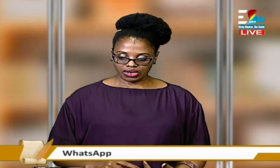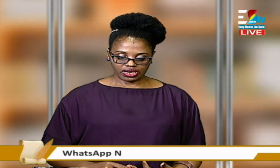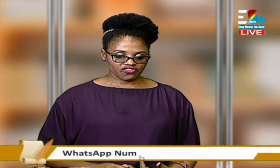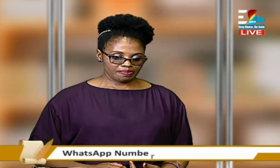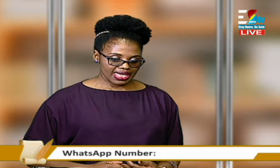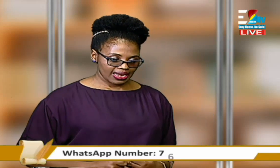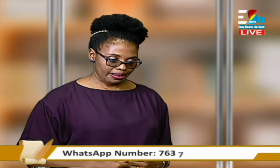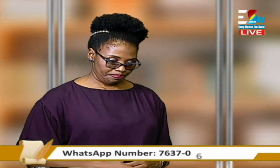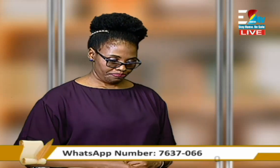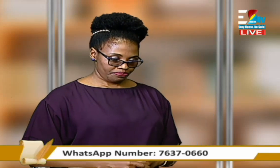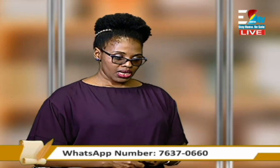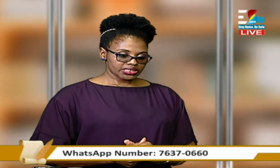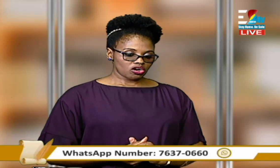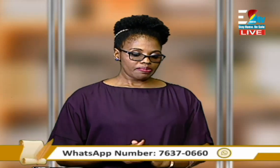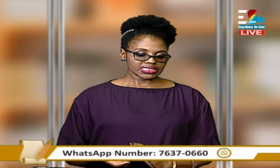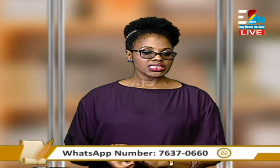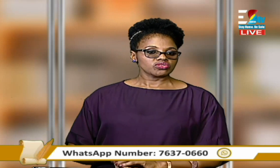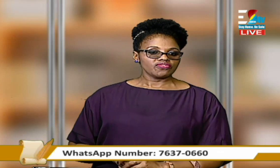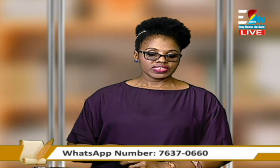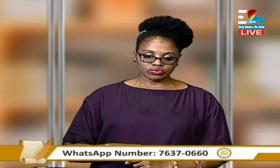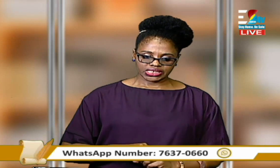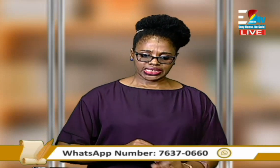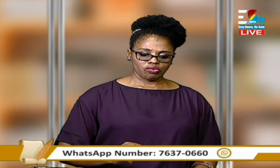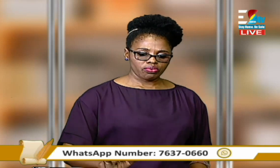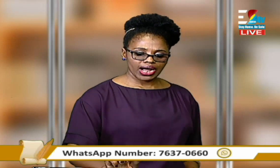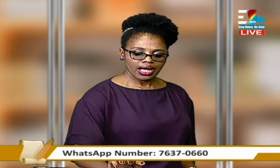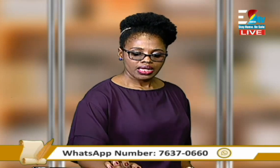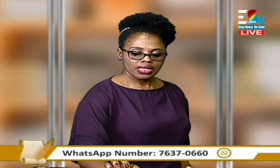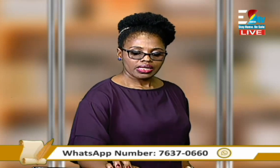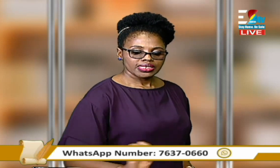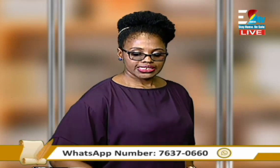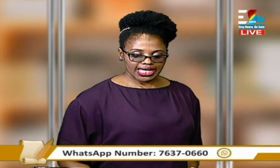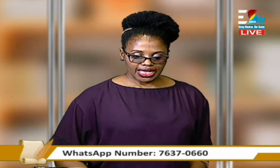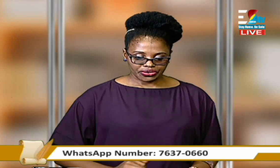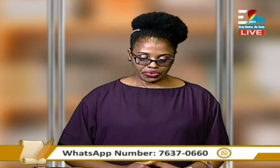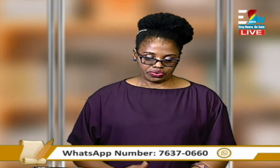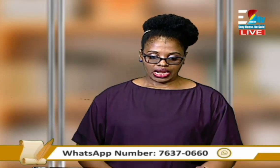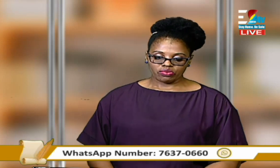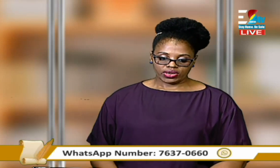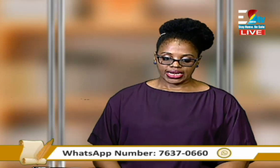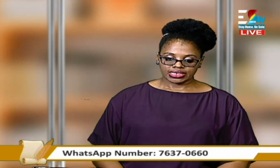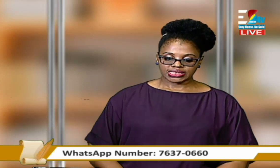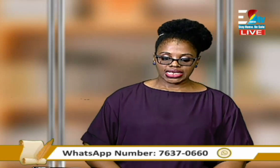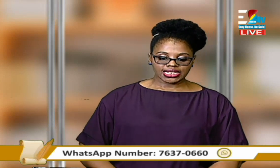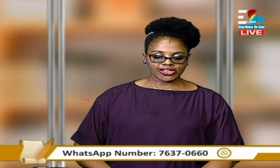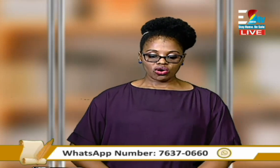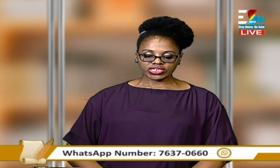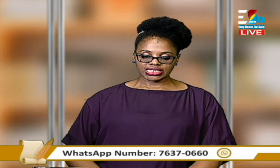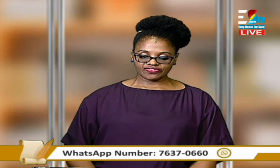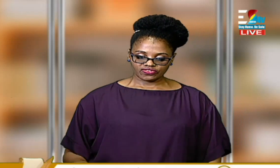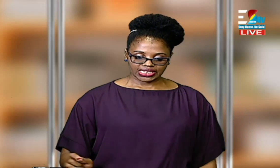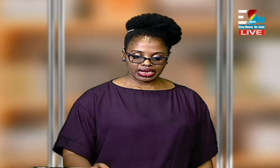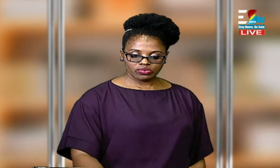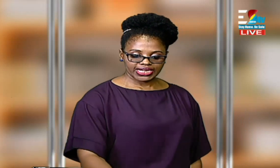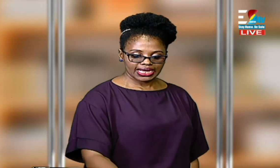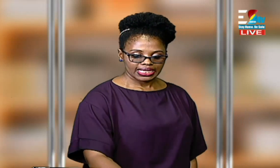nako nekwekudvebela. Njengoba bese ngishito mfundzi ukuthi sitawubuka sendo namuhla sihloko